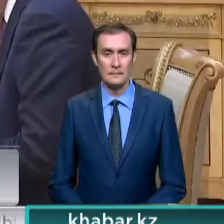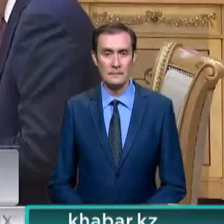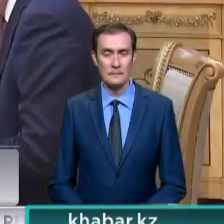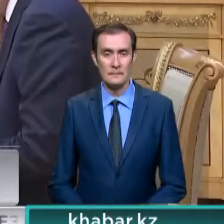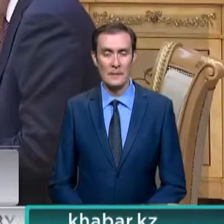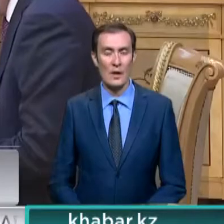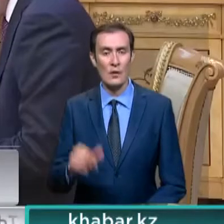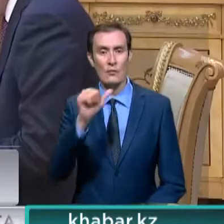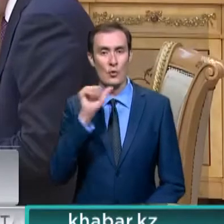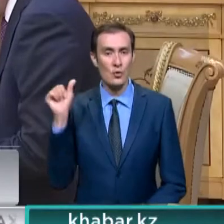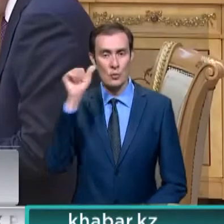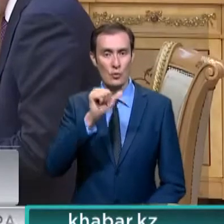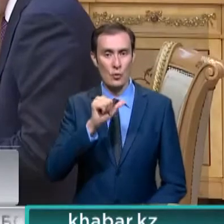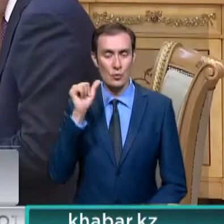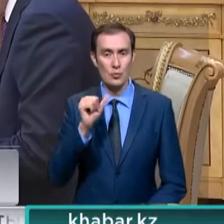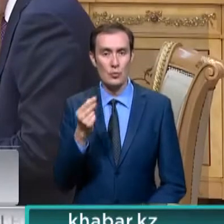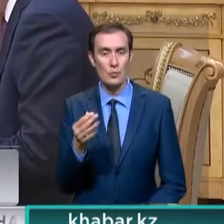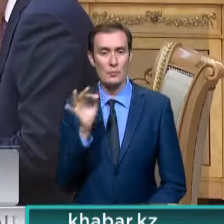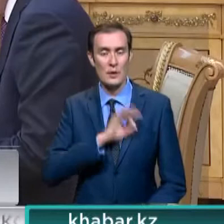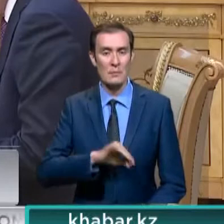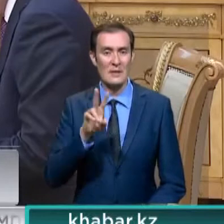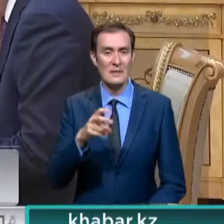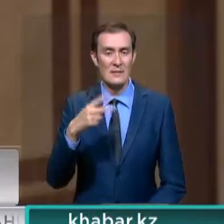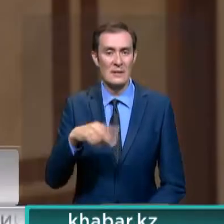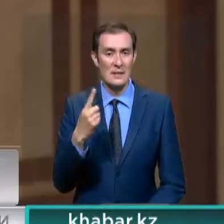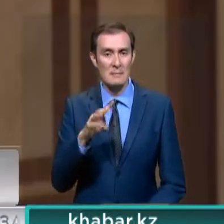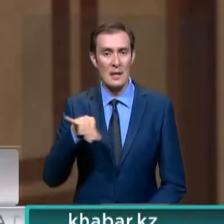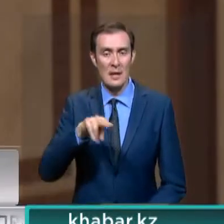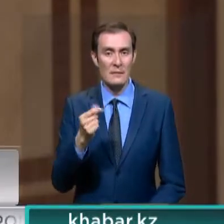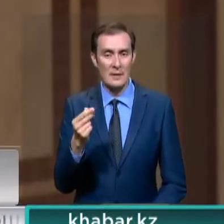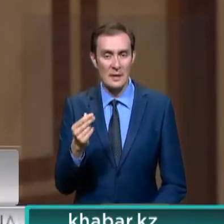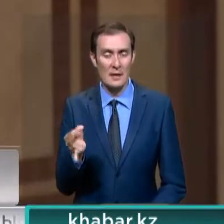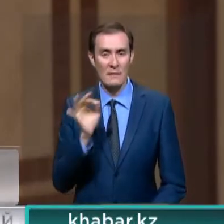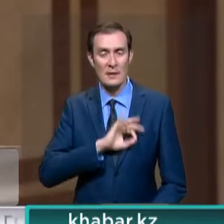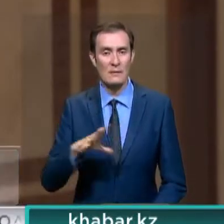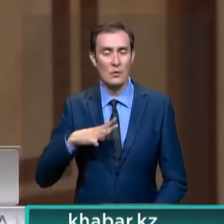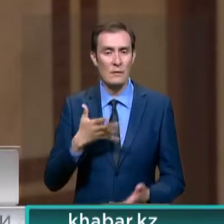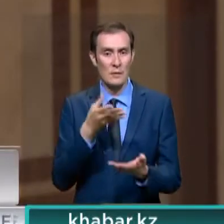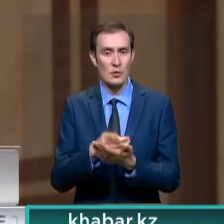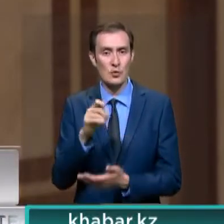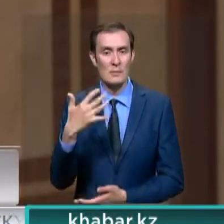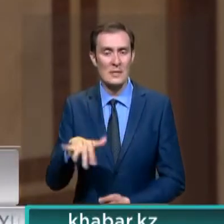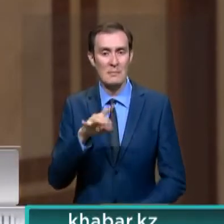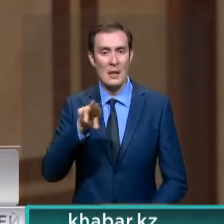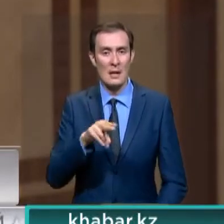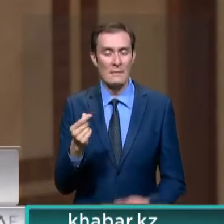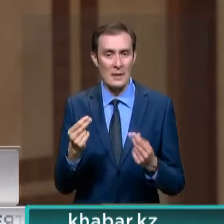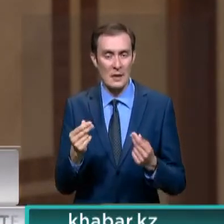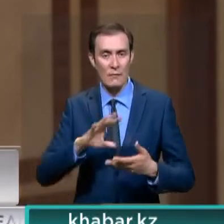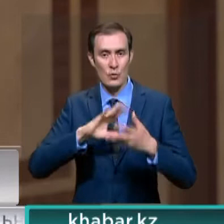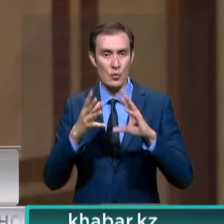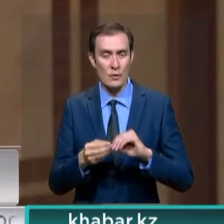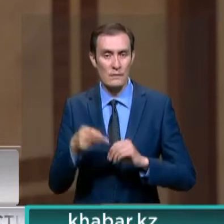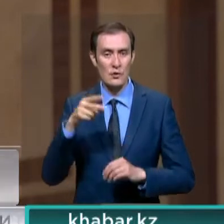За прошлый год чистая прибыль 221 миллиардов тенге, а дивидендов выплатим 150 миллиардов тенге. В итоге